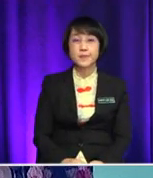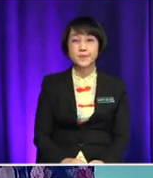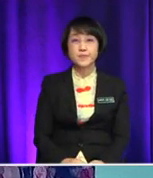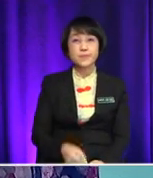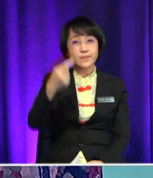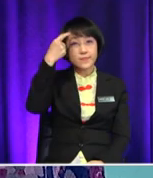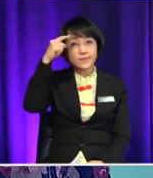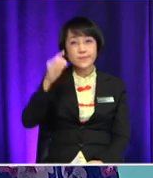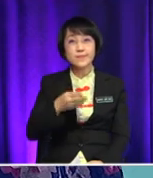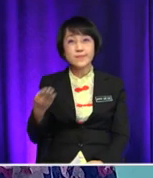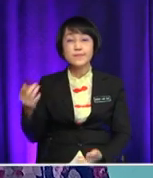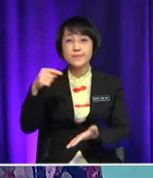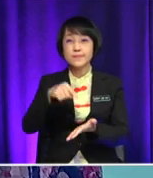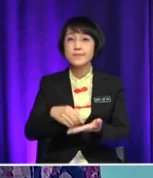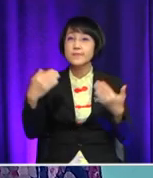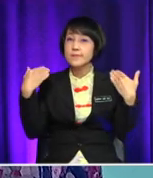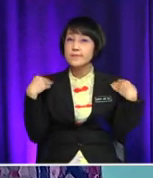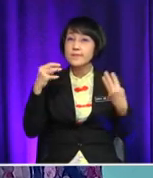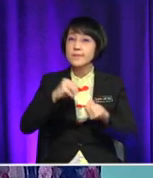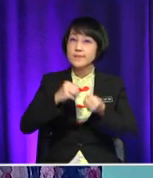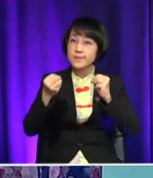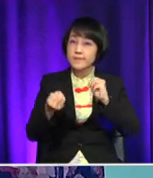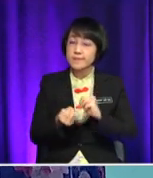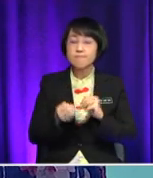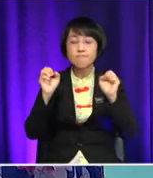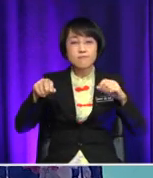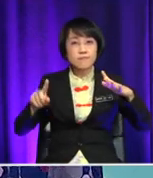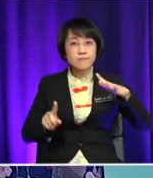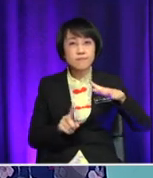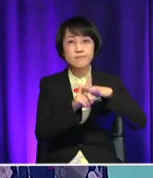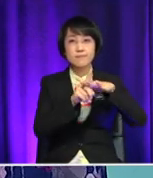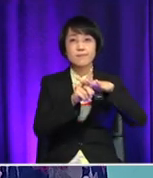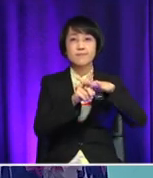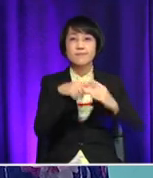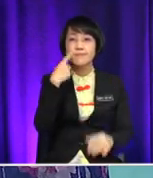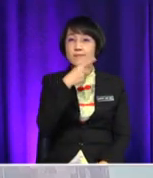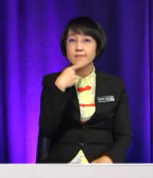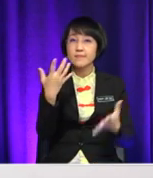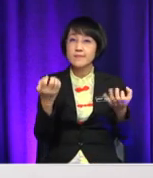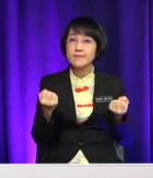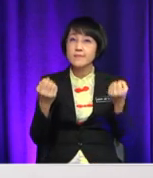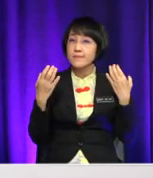ini ada tak masalah yang boleh ditimbulkan Siapa yang seterusnya